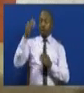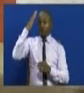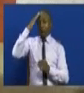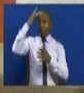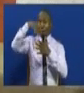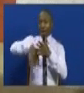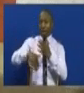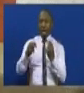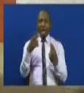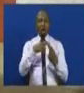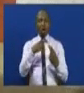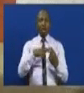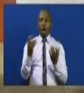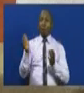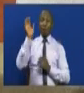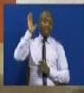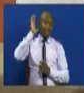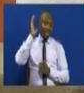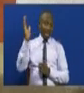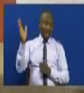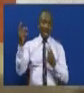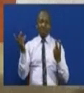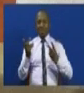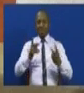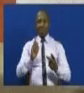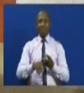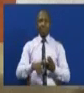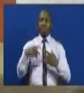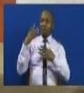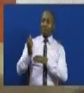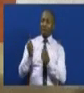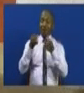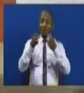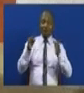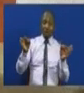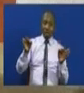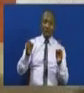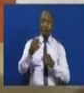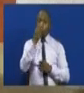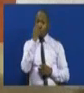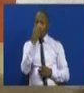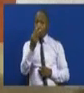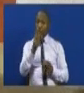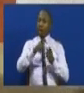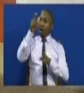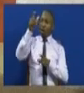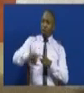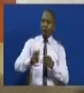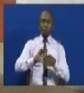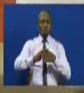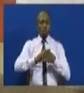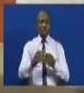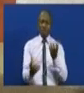Otieno, umesikia na vilevile umepata fursa ya kuona bila shaka watu wamekuwa